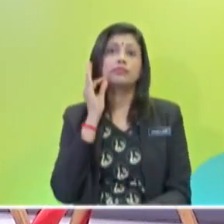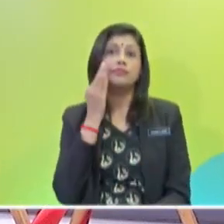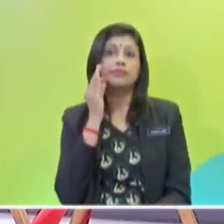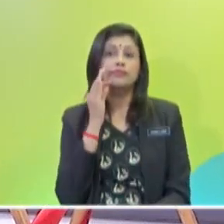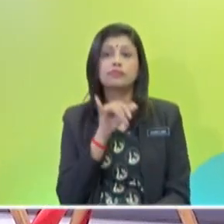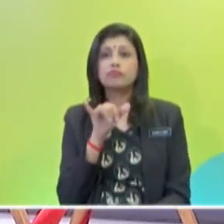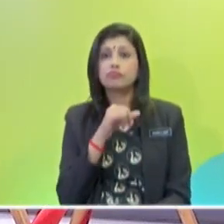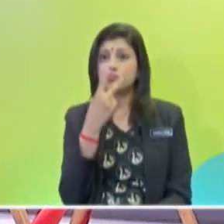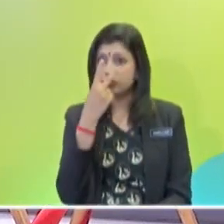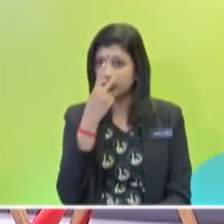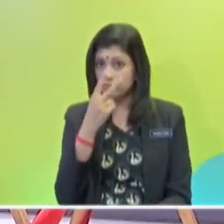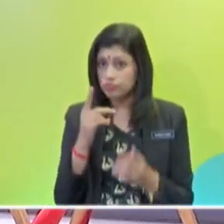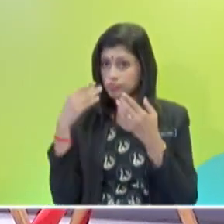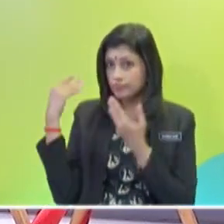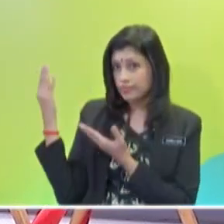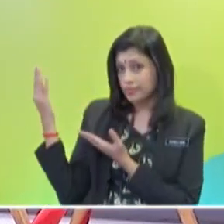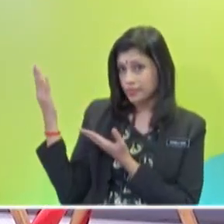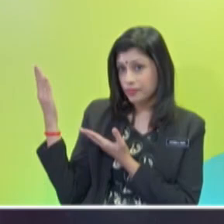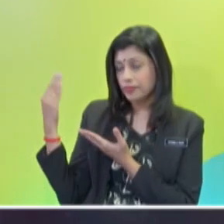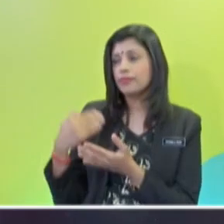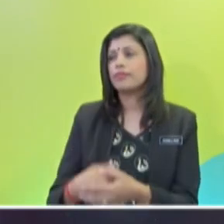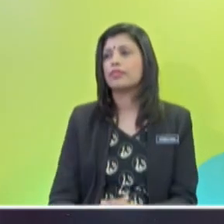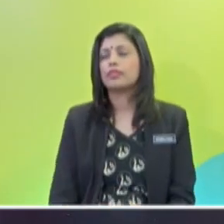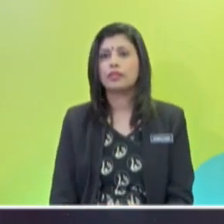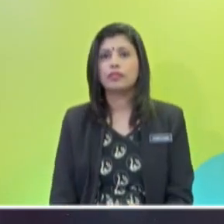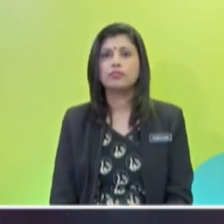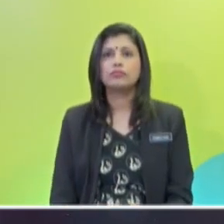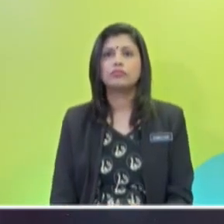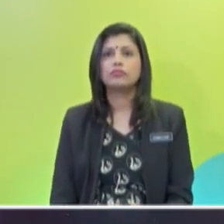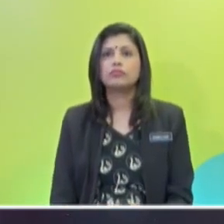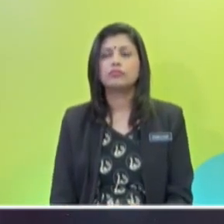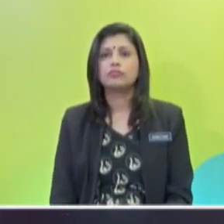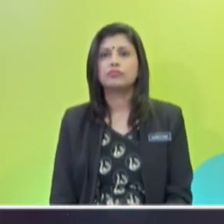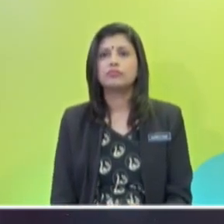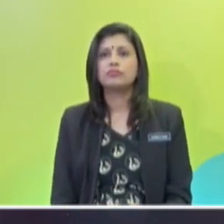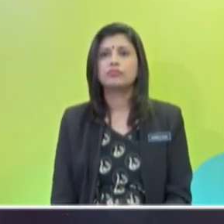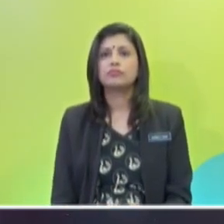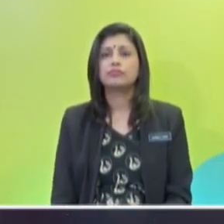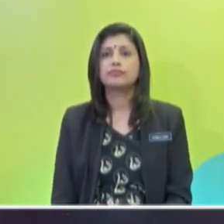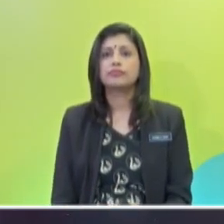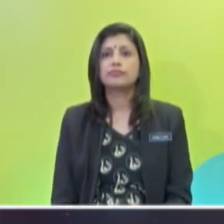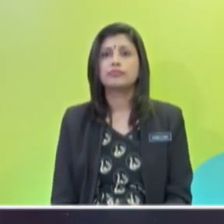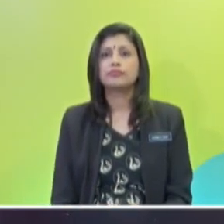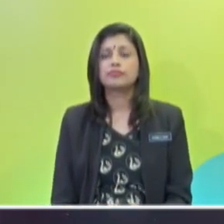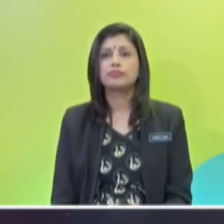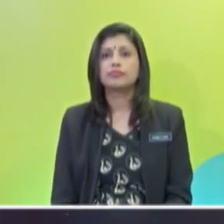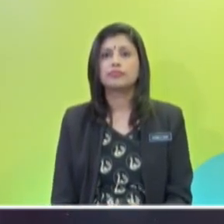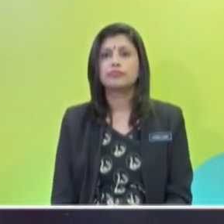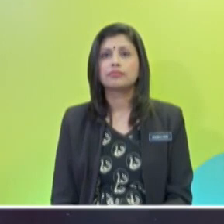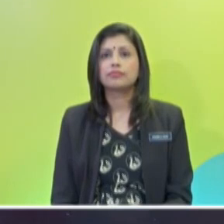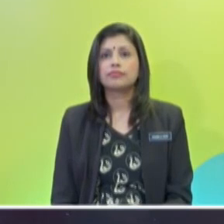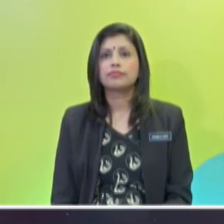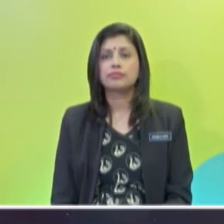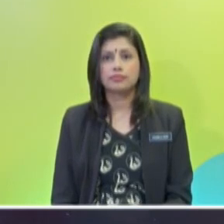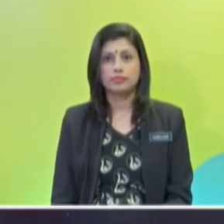depan Abang Akmal ni. Betul cikgu? Betul. Itu yang kita belajar. Iya. Menamakan sayur-sayuran dan